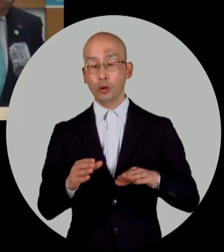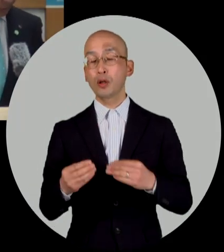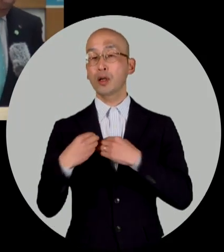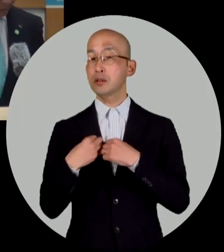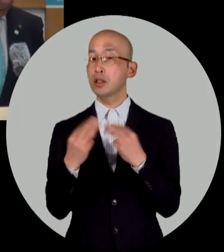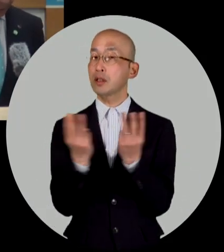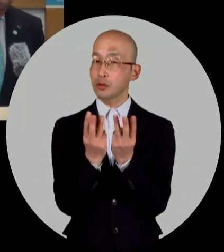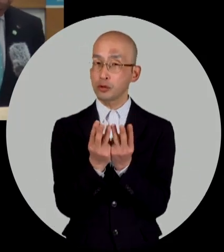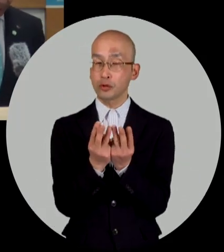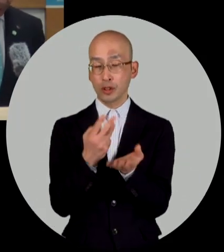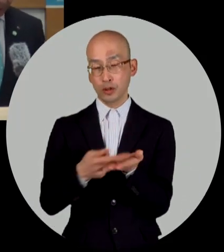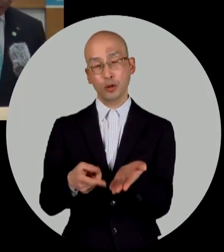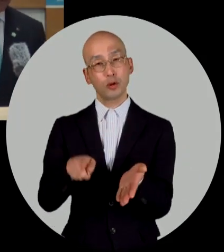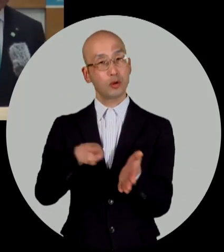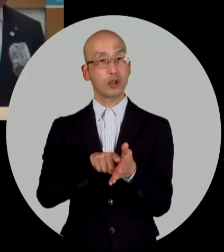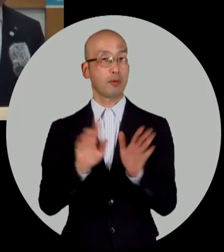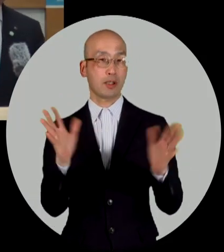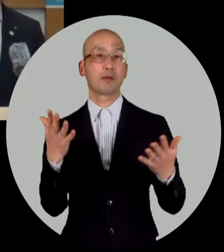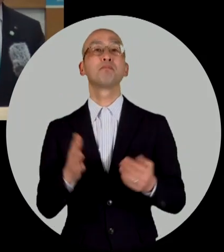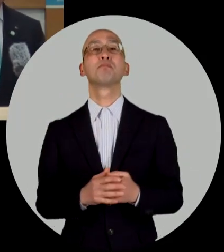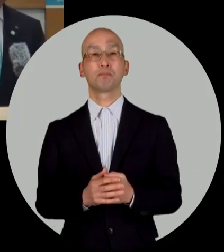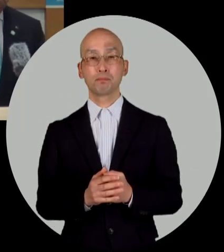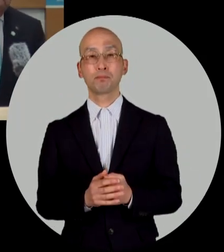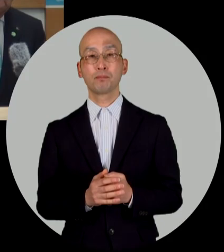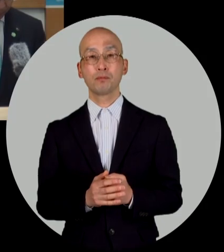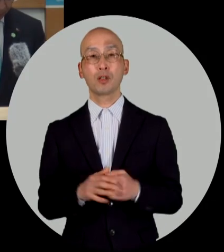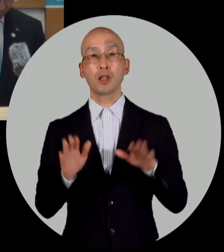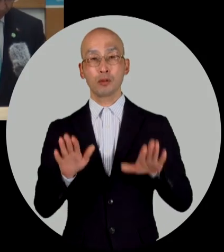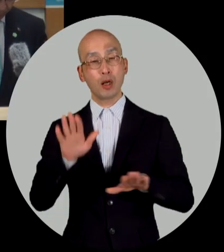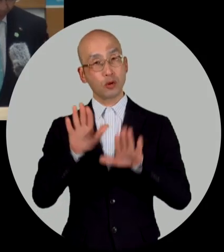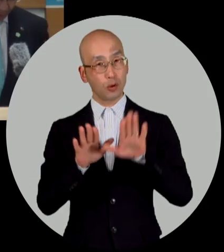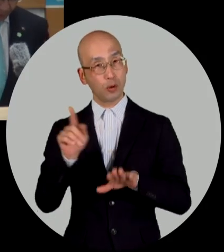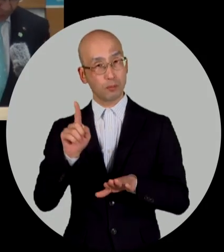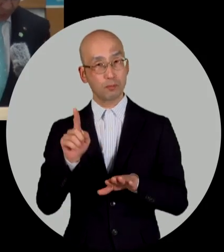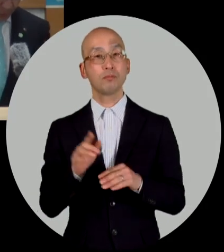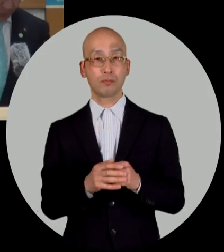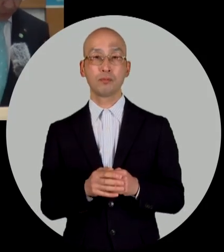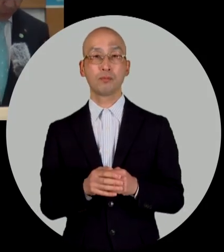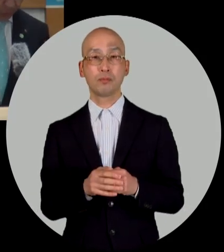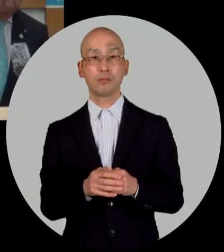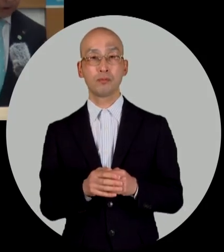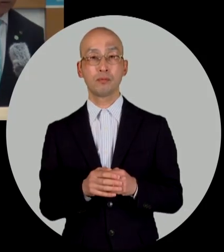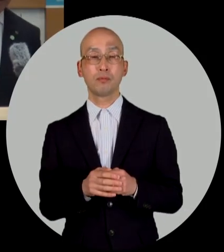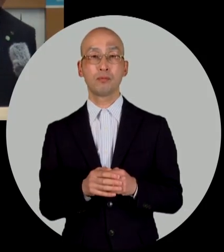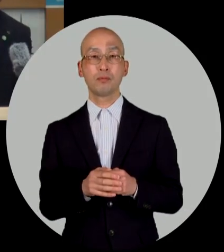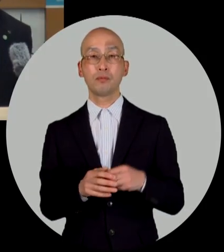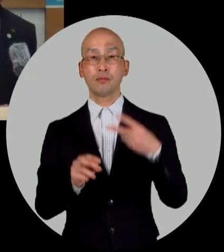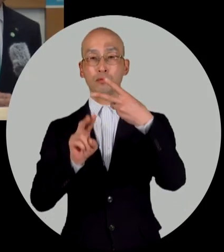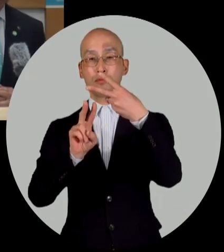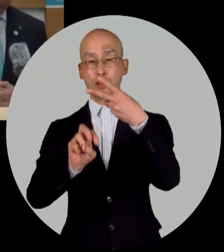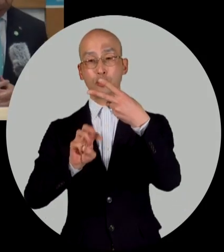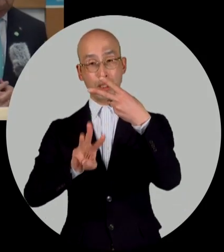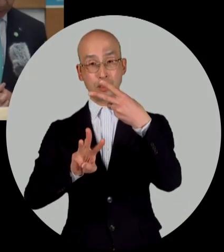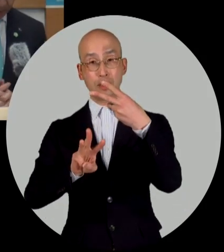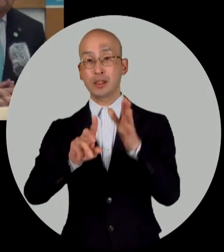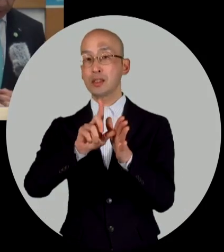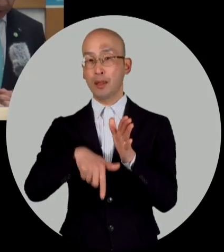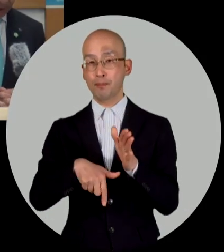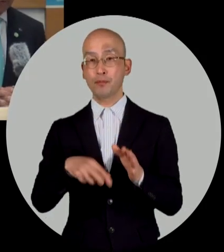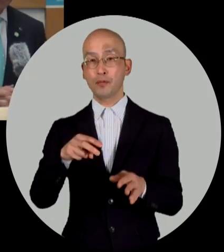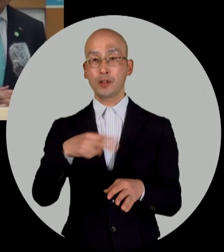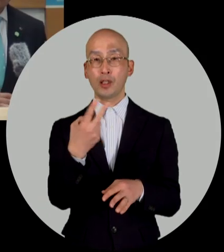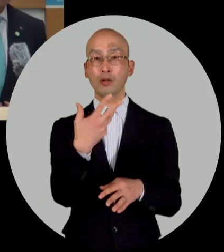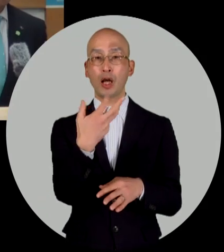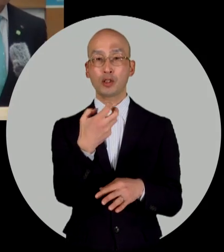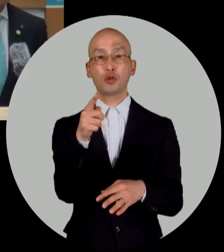字をつけておりませんけれども、現況を申し上げますと、昨日の新規の陽性者数が